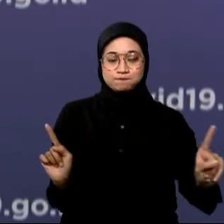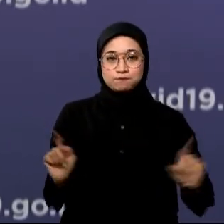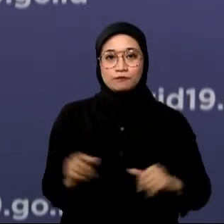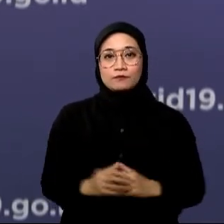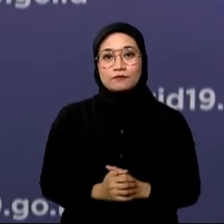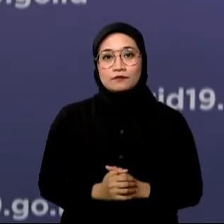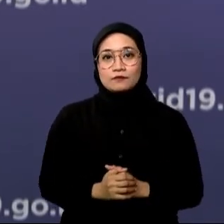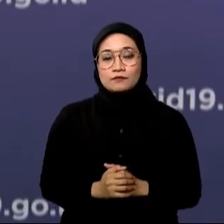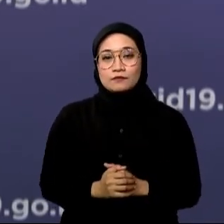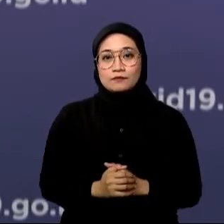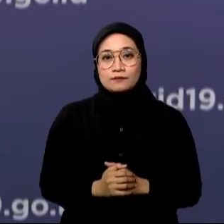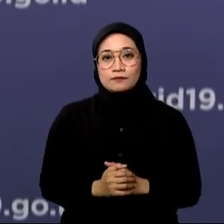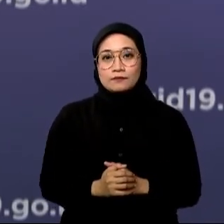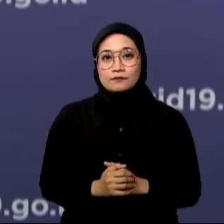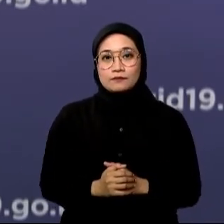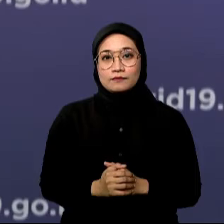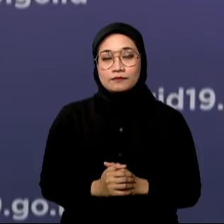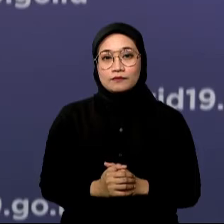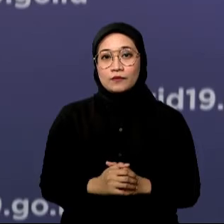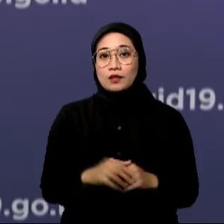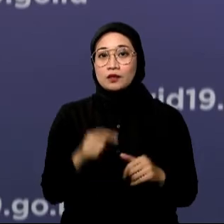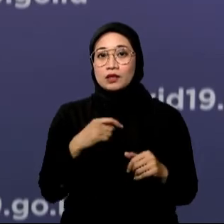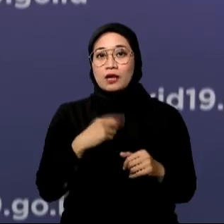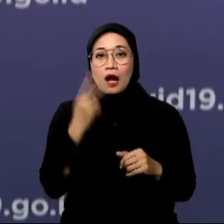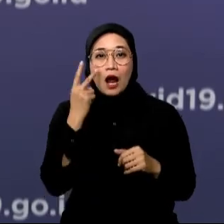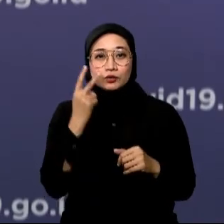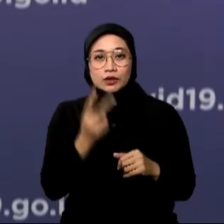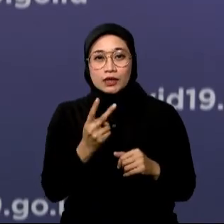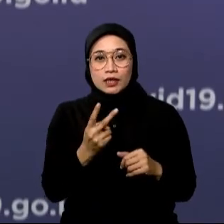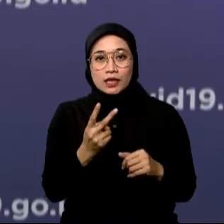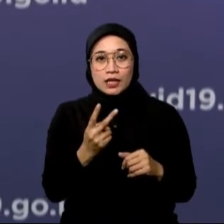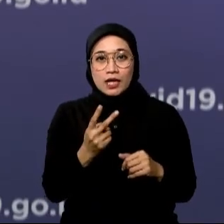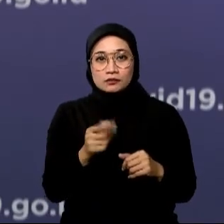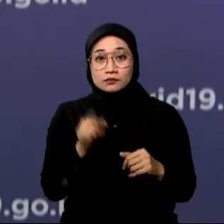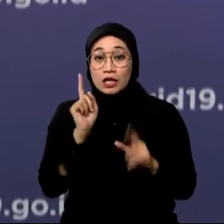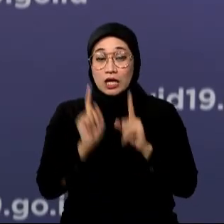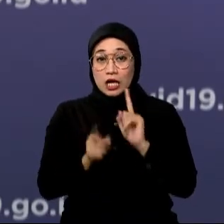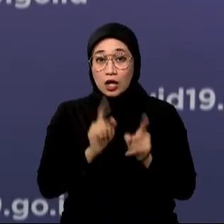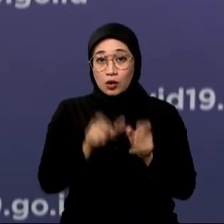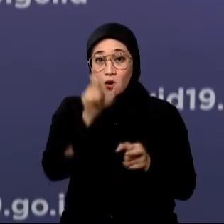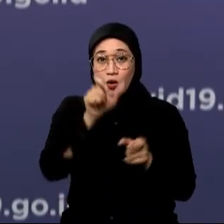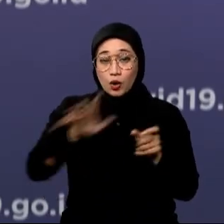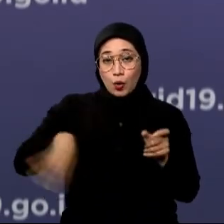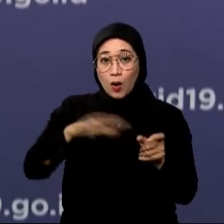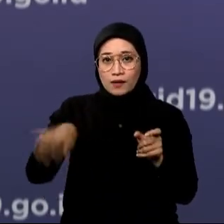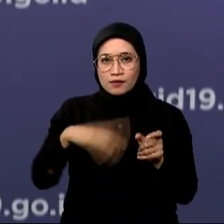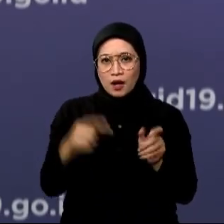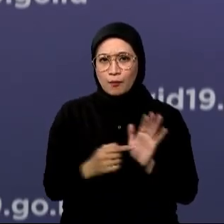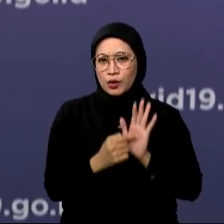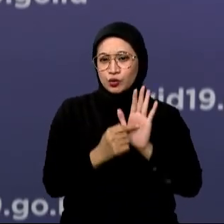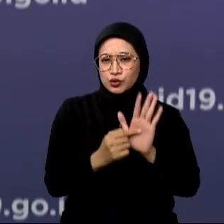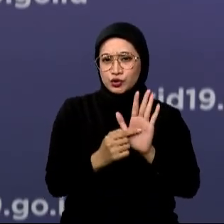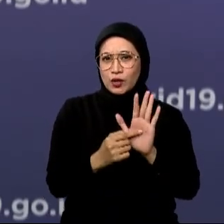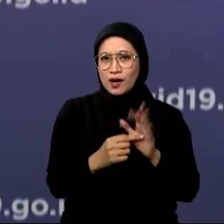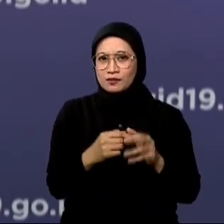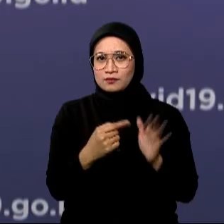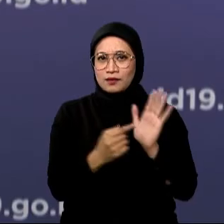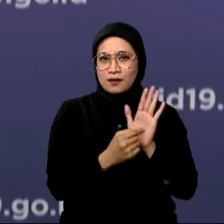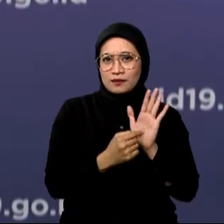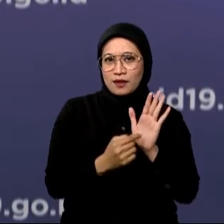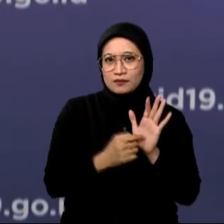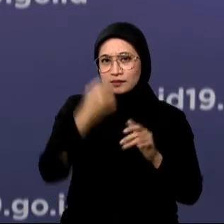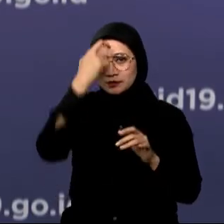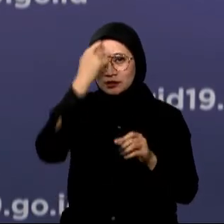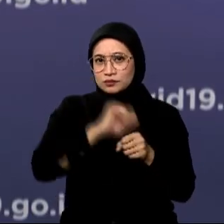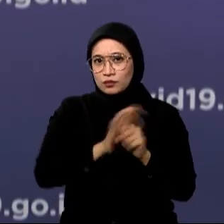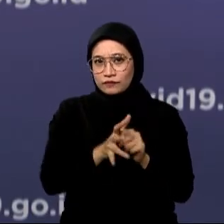atau keluarga yang menunjukkan gejala COVID-19 tidak diperkenankan untuk hadir. Tetap ditegaskan